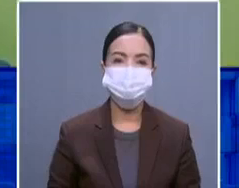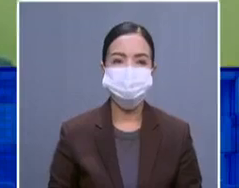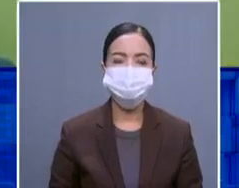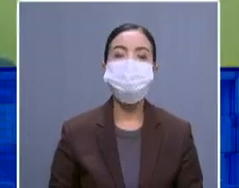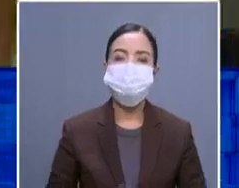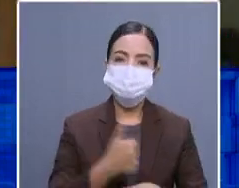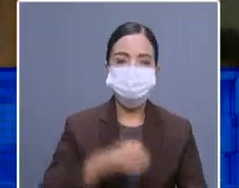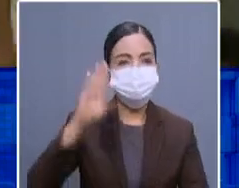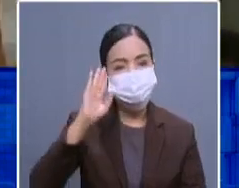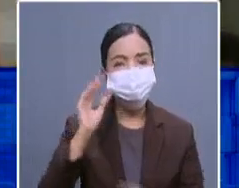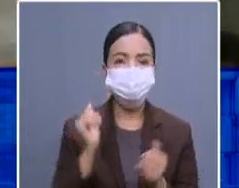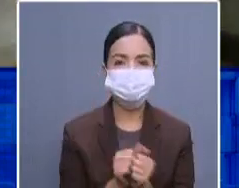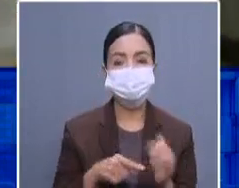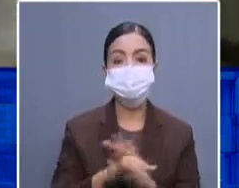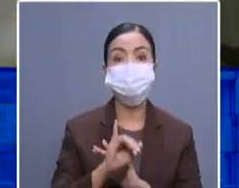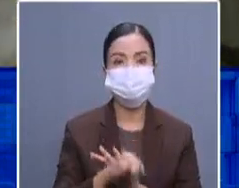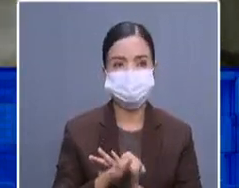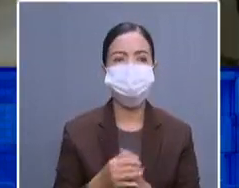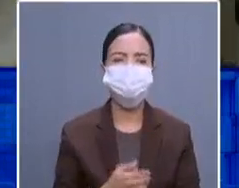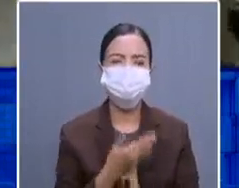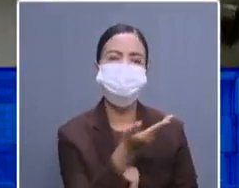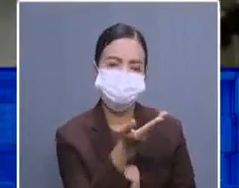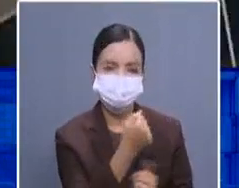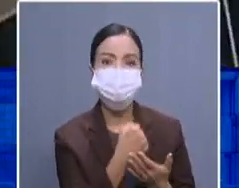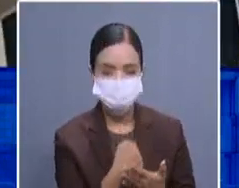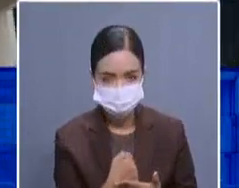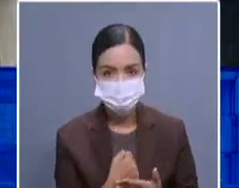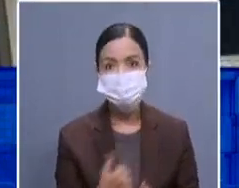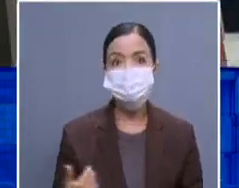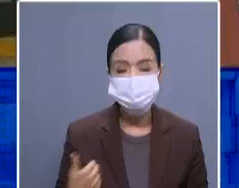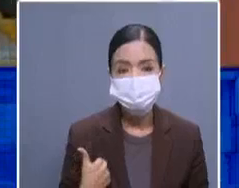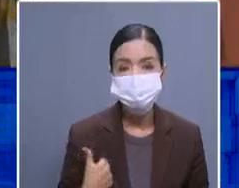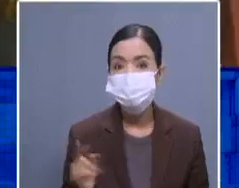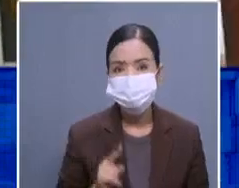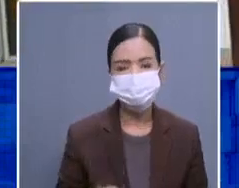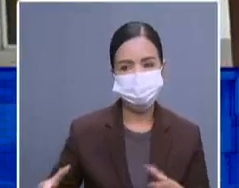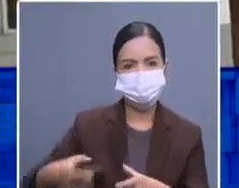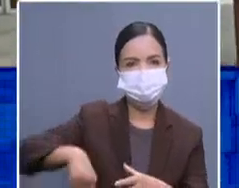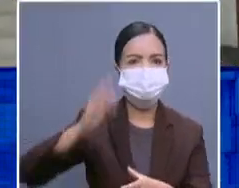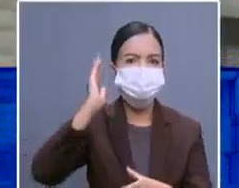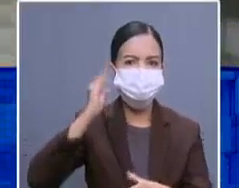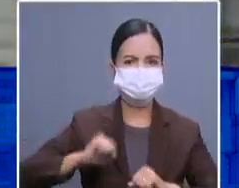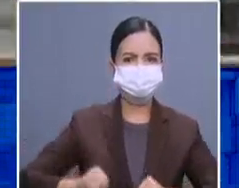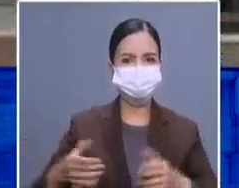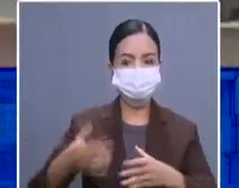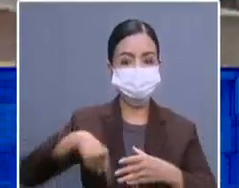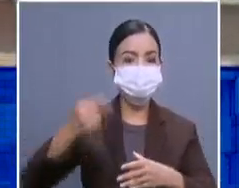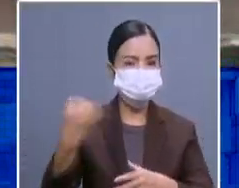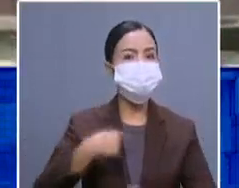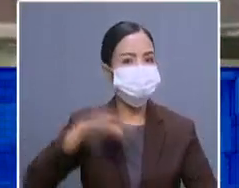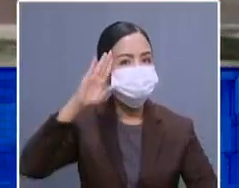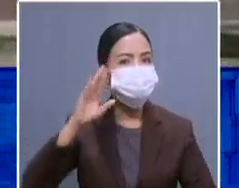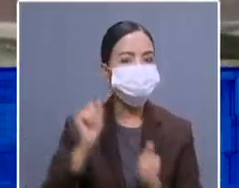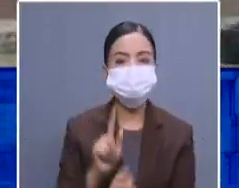คับการตำรวจภูธรจันทบุรีไปร้องขอความเป็นธรรมหลังจากตกเป็นเหยื่อถูกกลุ่มชายชะกันที่อ้างเป็นตำรวจตชด.